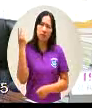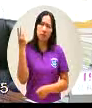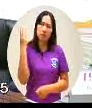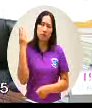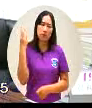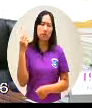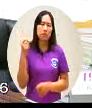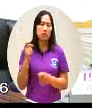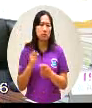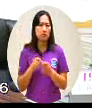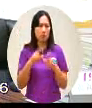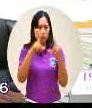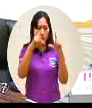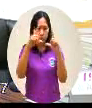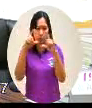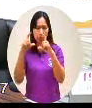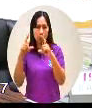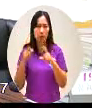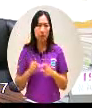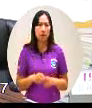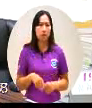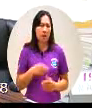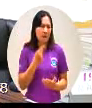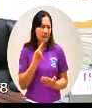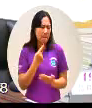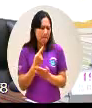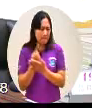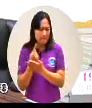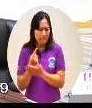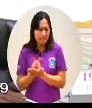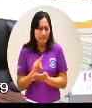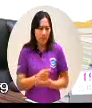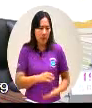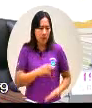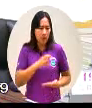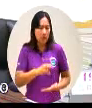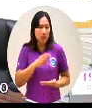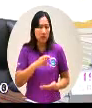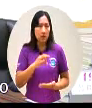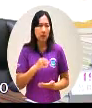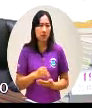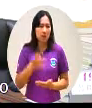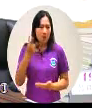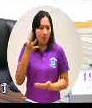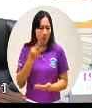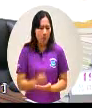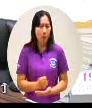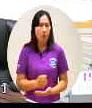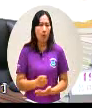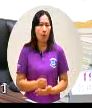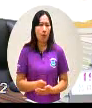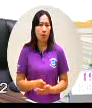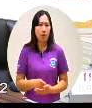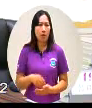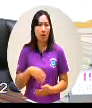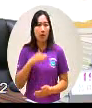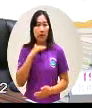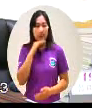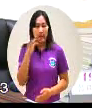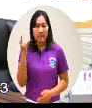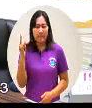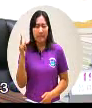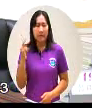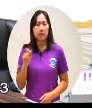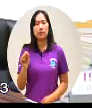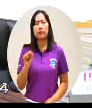咧清扫啦。这公家有够无数一摆啊，这袂当搁等落啊，高雄市。所有